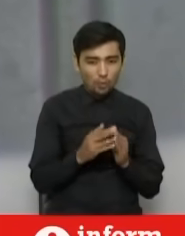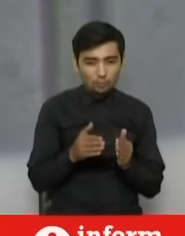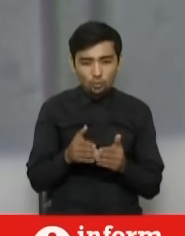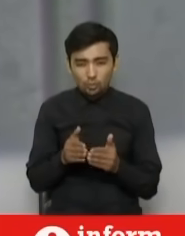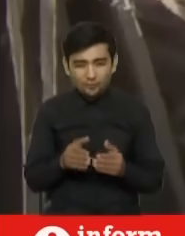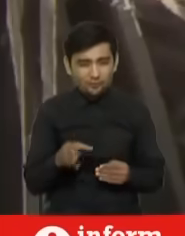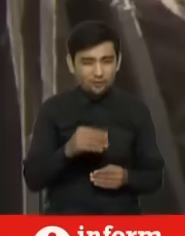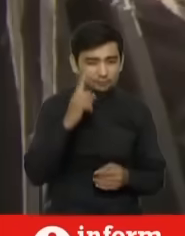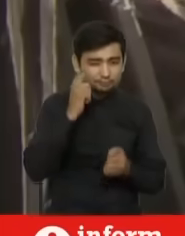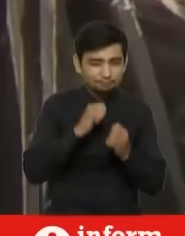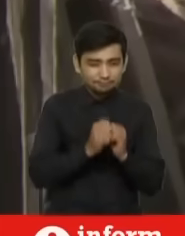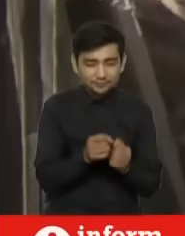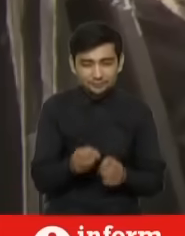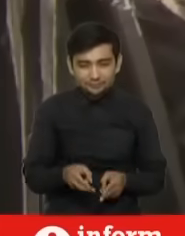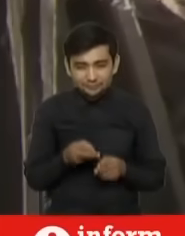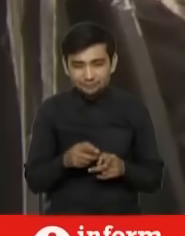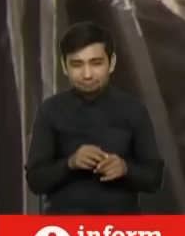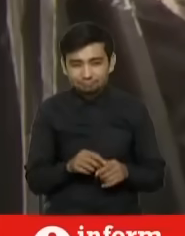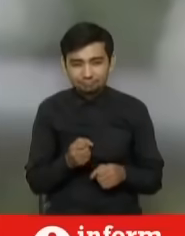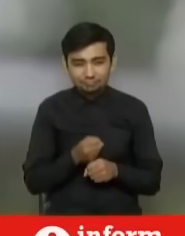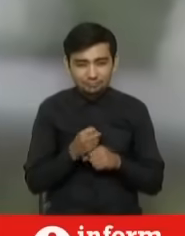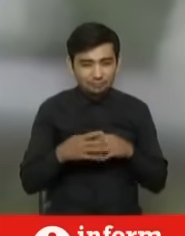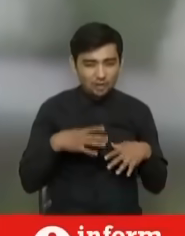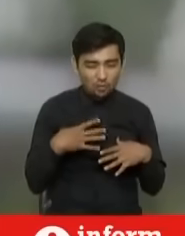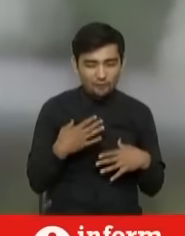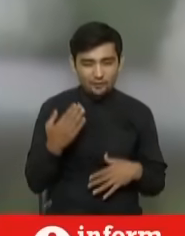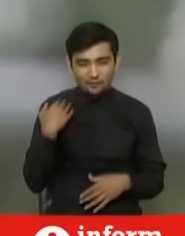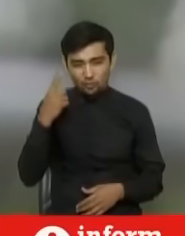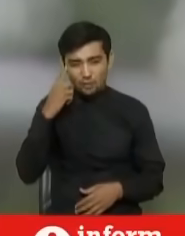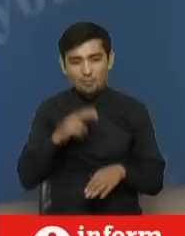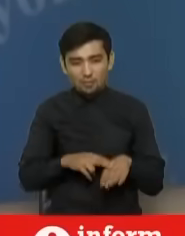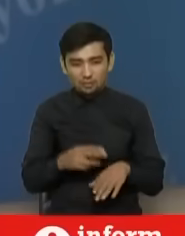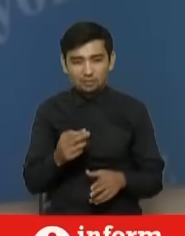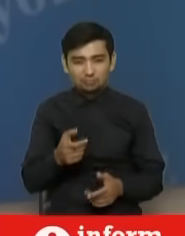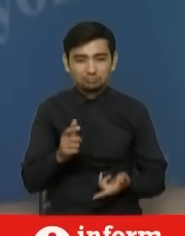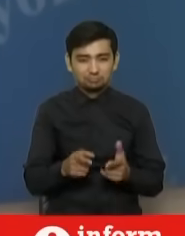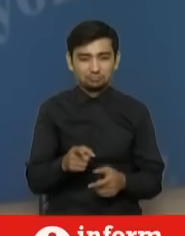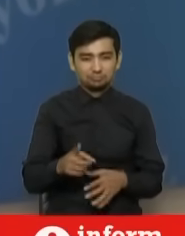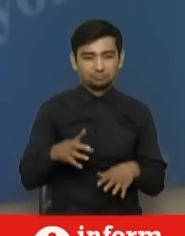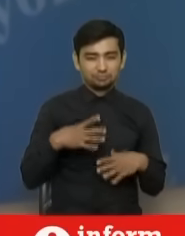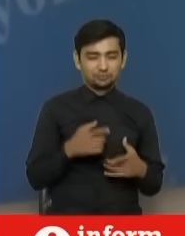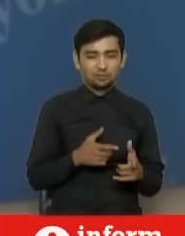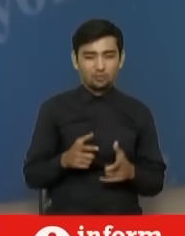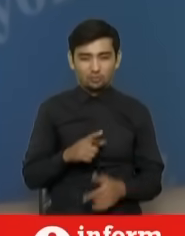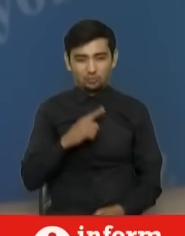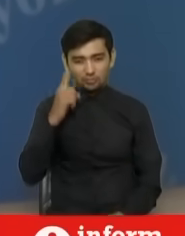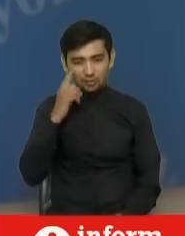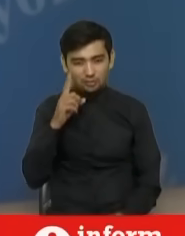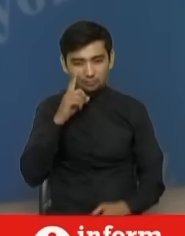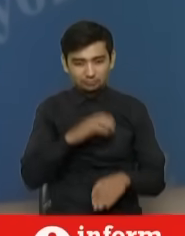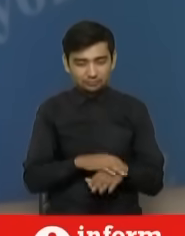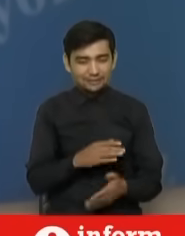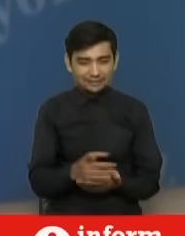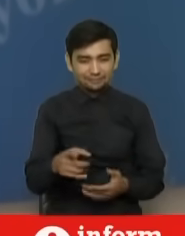Ол бұл қылмысқа ұзақ уақыт дайындалғанға ұқсайды. Бұл деректі полицейлер де растады. Бұл қылмысқа біраз дайындалғанына көз жеткізіп